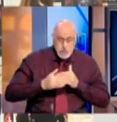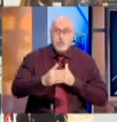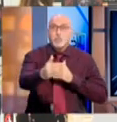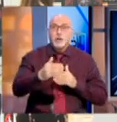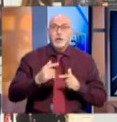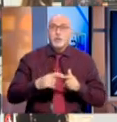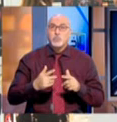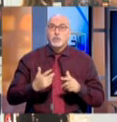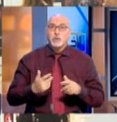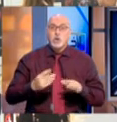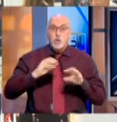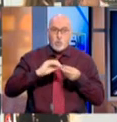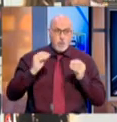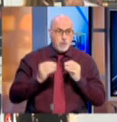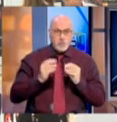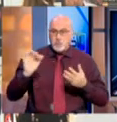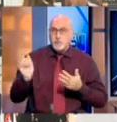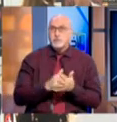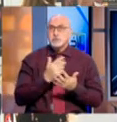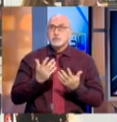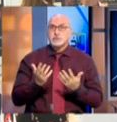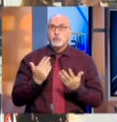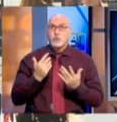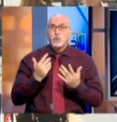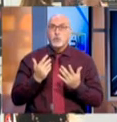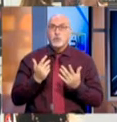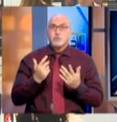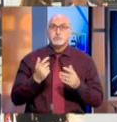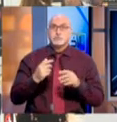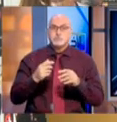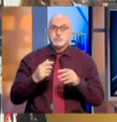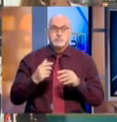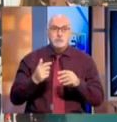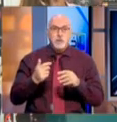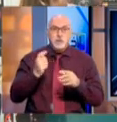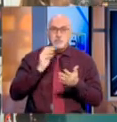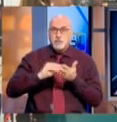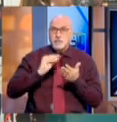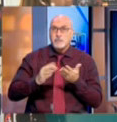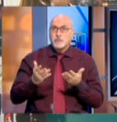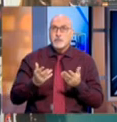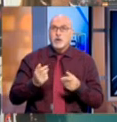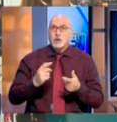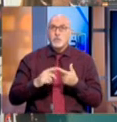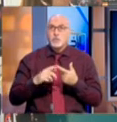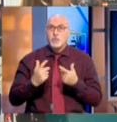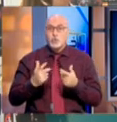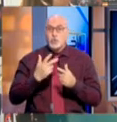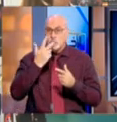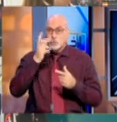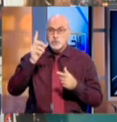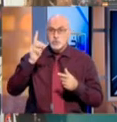كل العراقيل وأمر بتكسير كل العراقيل، يعني خاصة فيما تعلق بشهادة والله برخص